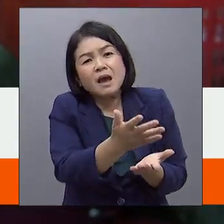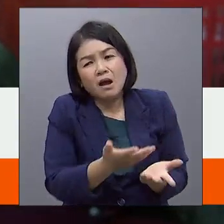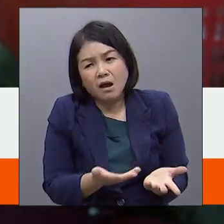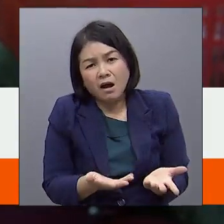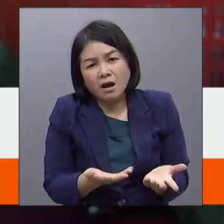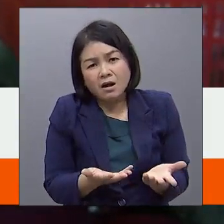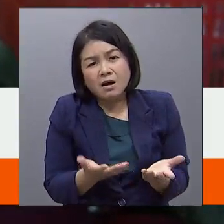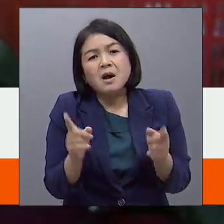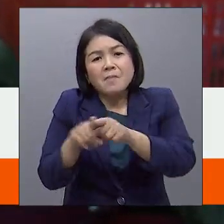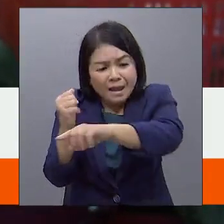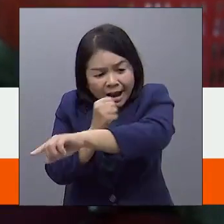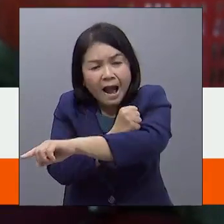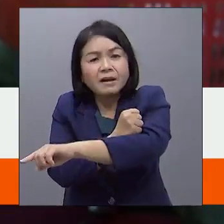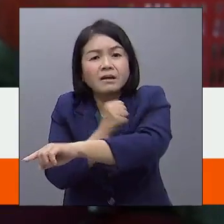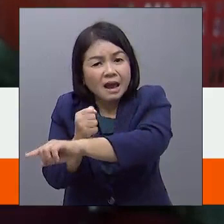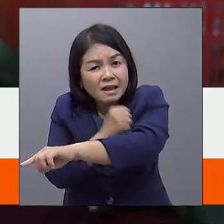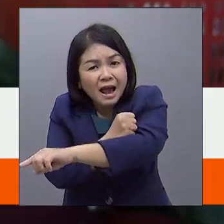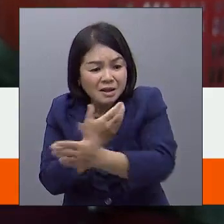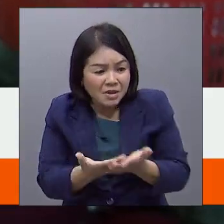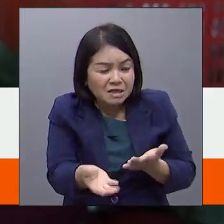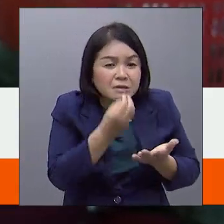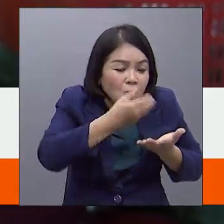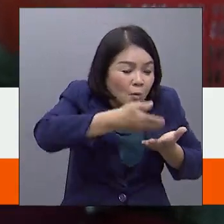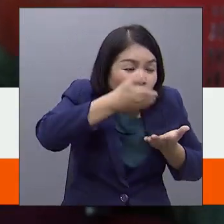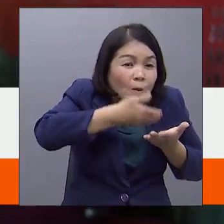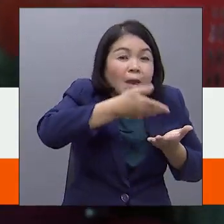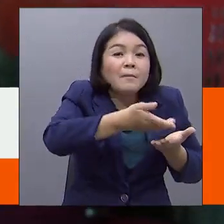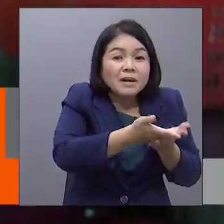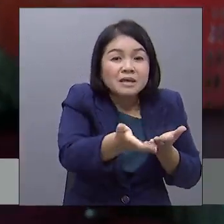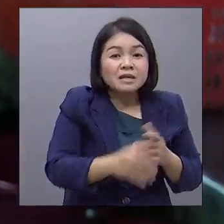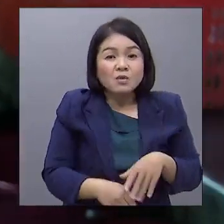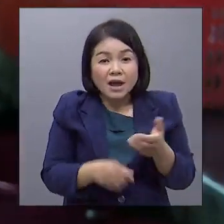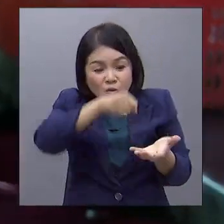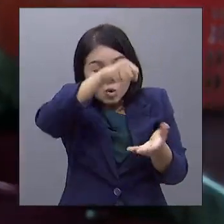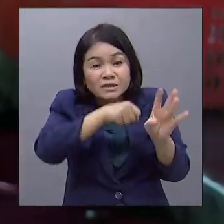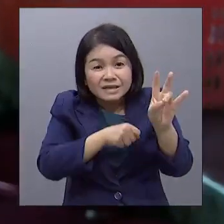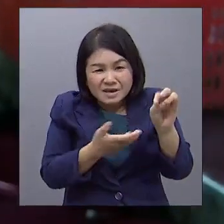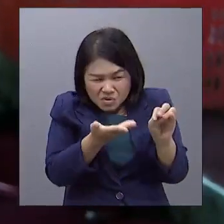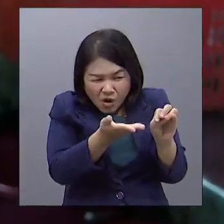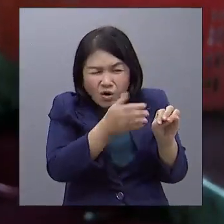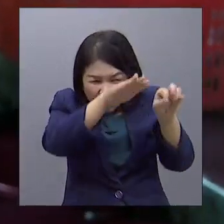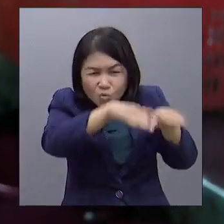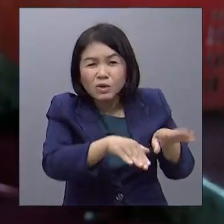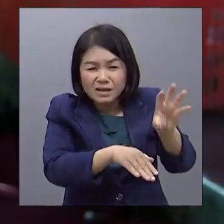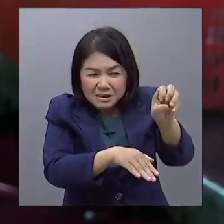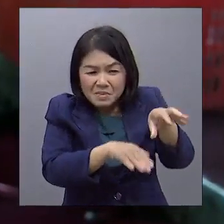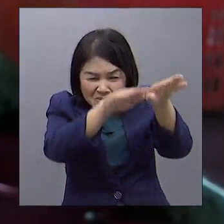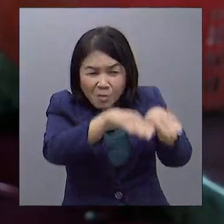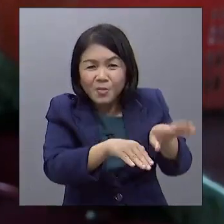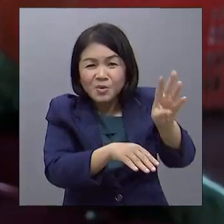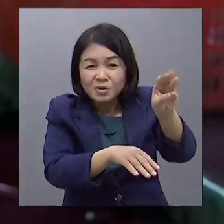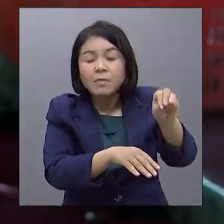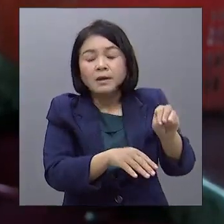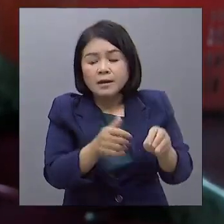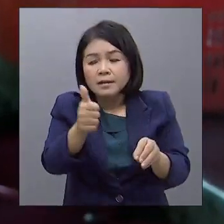เหมือนแรงงานก่อสร้างอย่างเงี้ยเวลาเขามาซื้อขนาดทุกบางทีเราขาย70พอซื้อ60 50ได้ไหมบางคนเราก็ขายให้